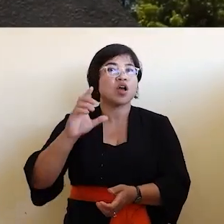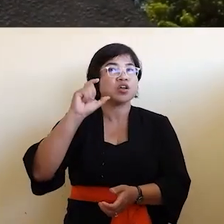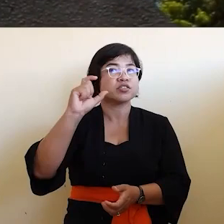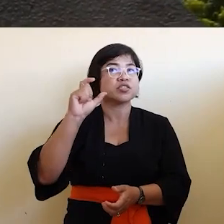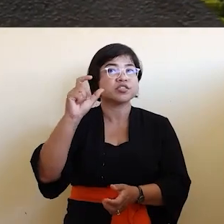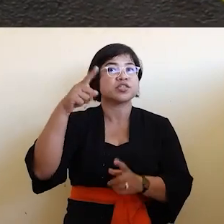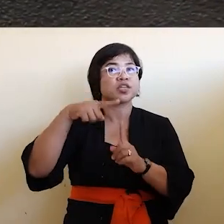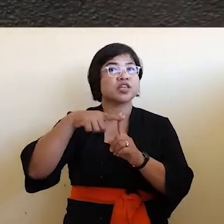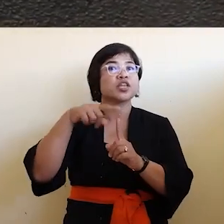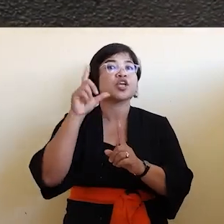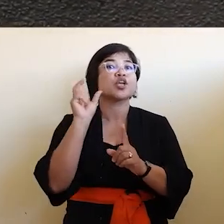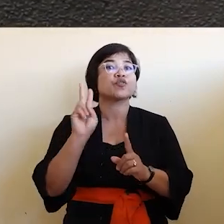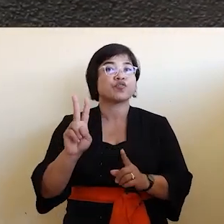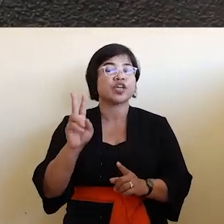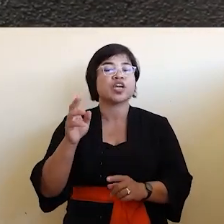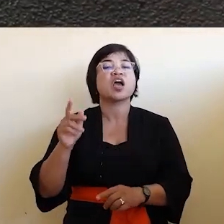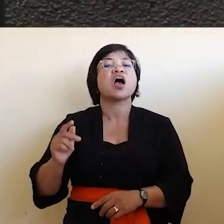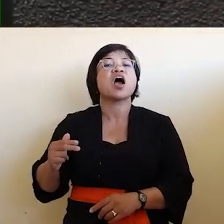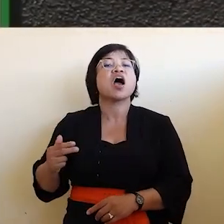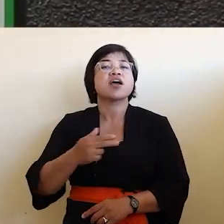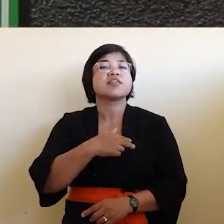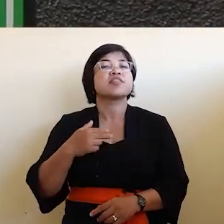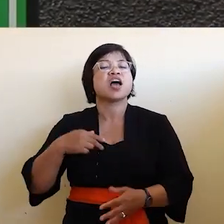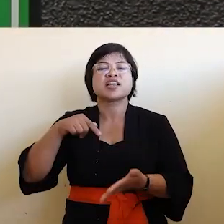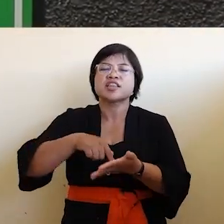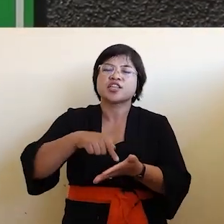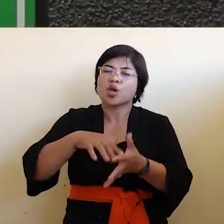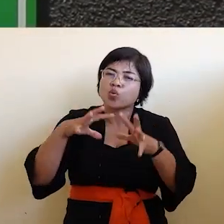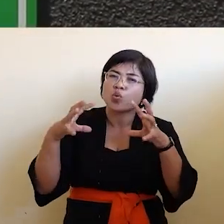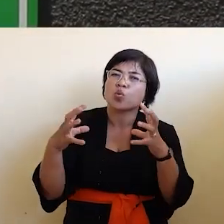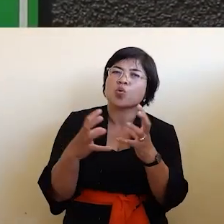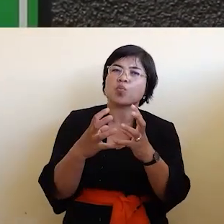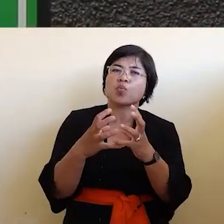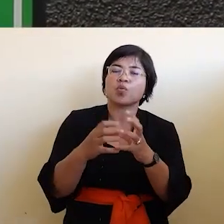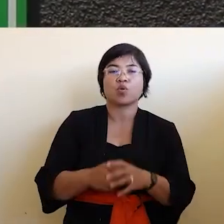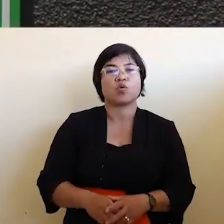CCTV, dan titik kumpul.